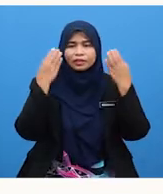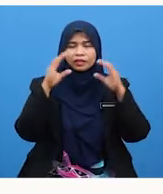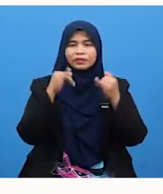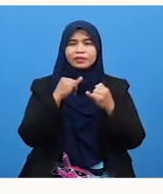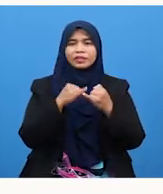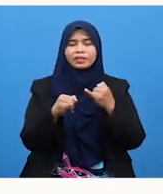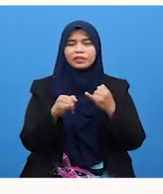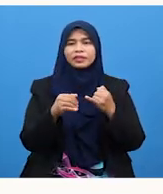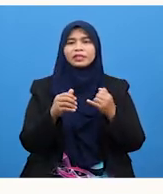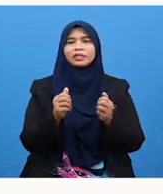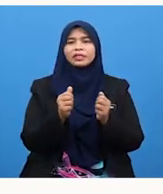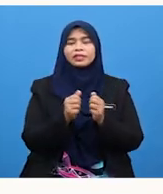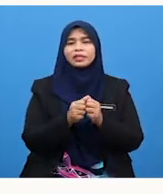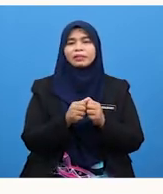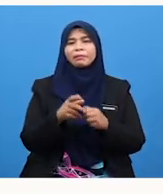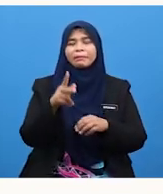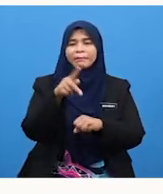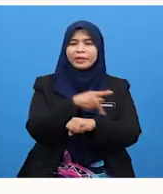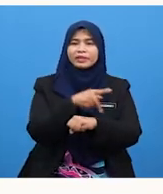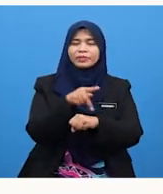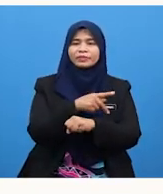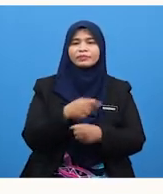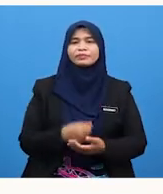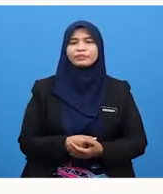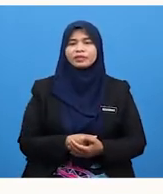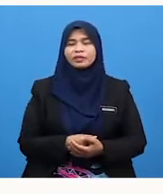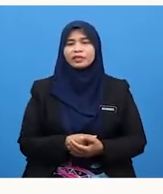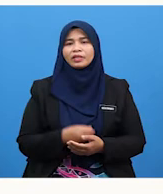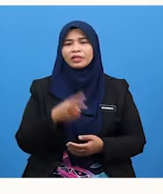Cikgu akhiri sesi ini dengan serangkap pantun.